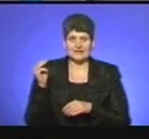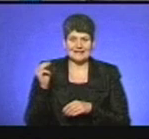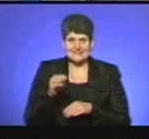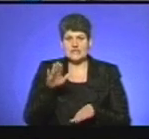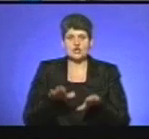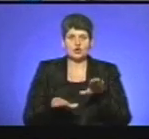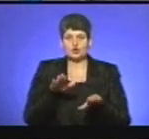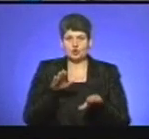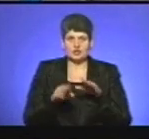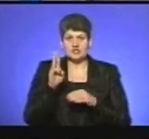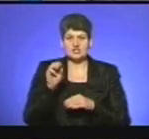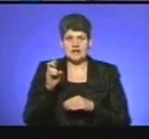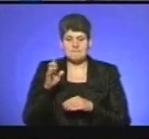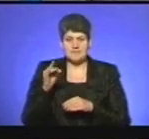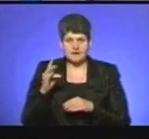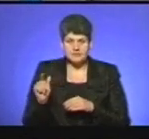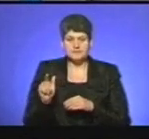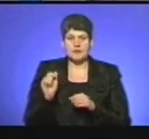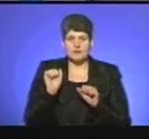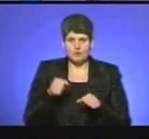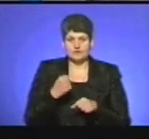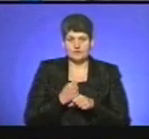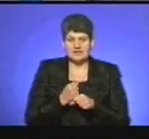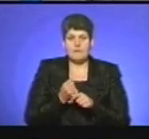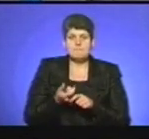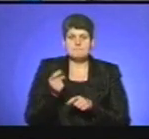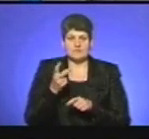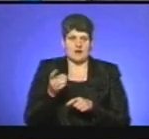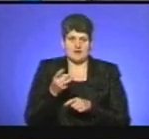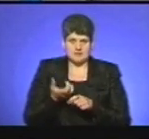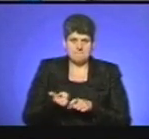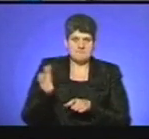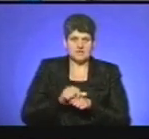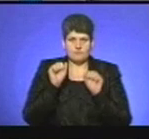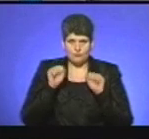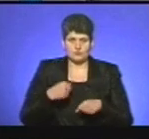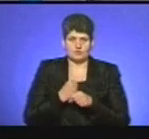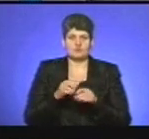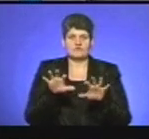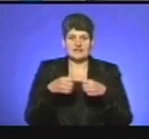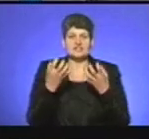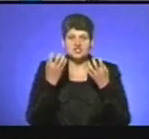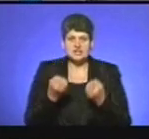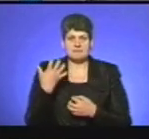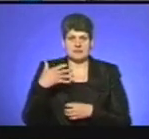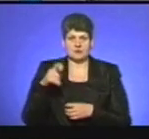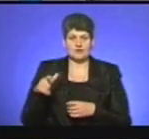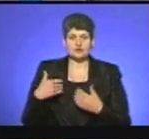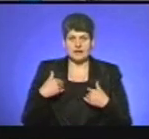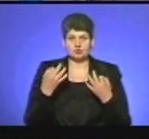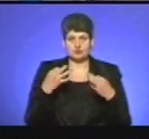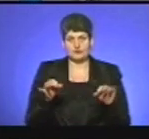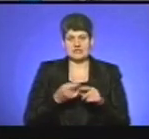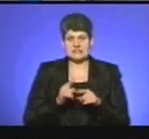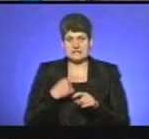тонн щебня. Можемо виготовляти в півтора рази більше. Відповідно, можемо наняти ще 50 чоловік, якщо нам дозволить